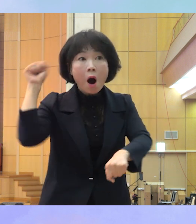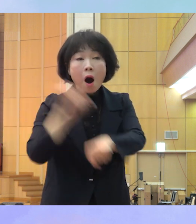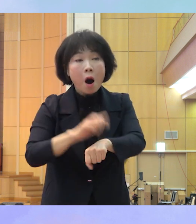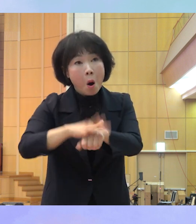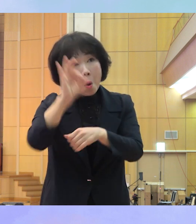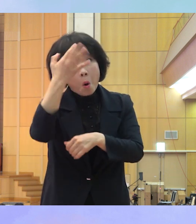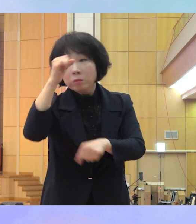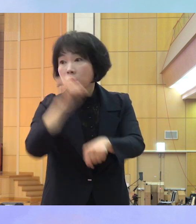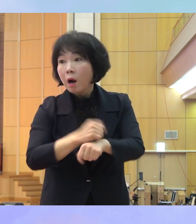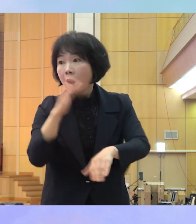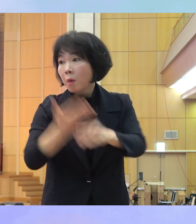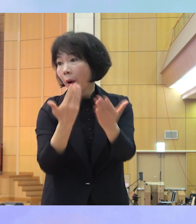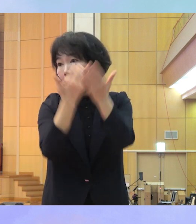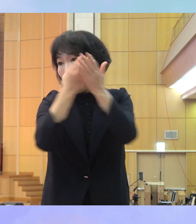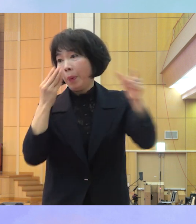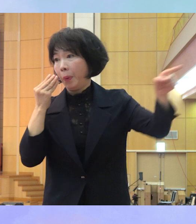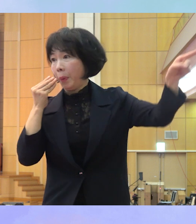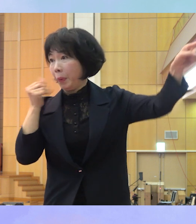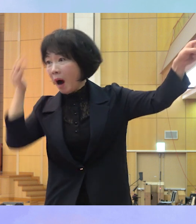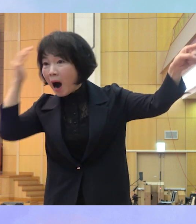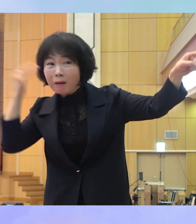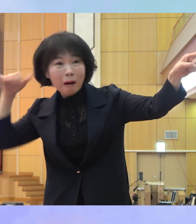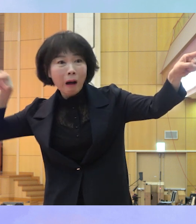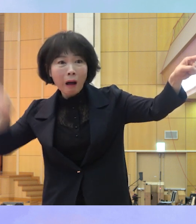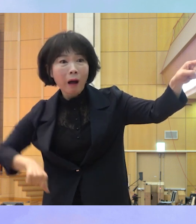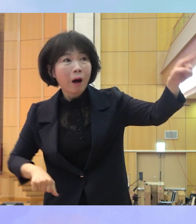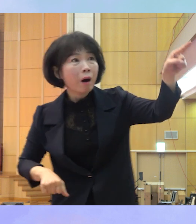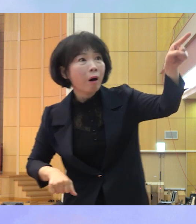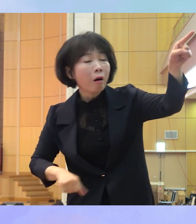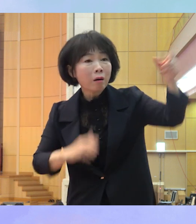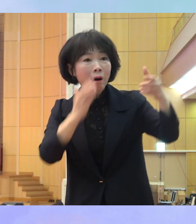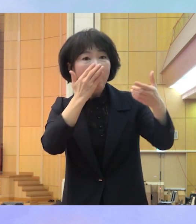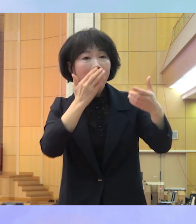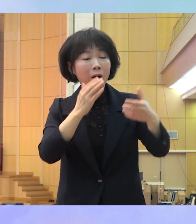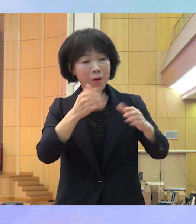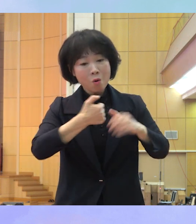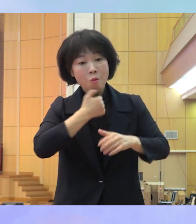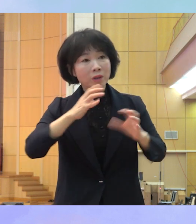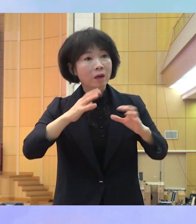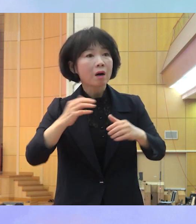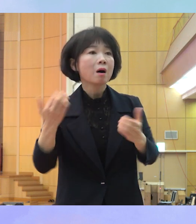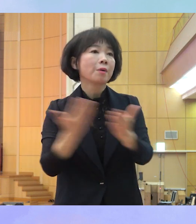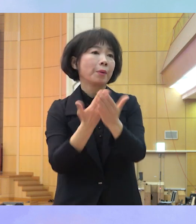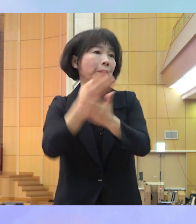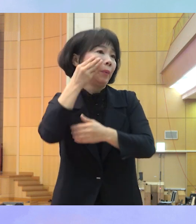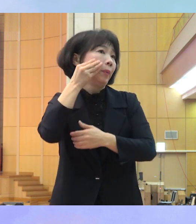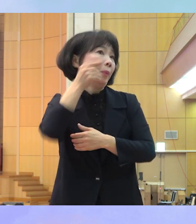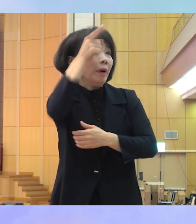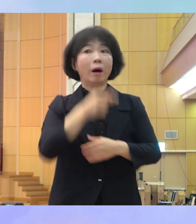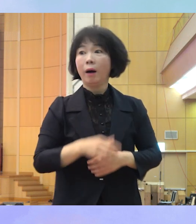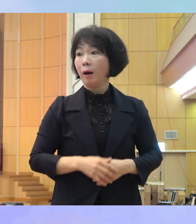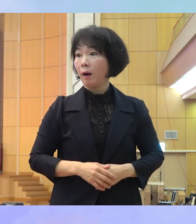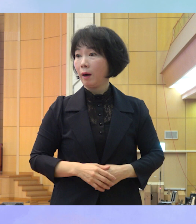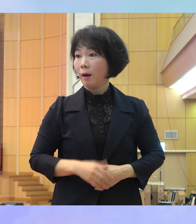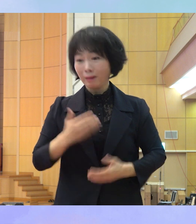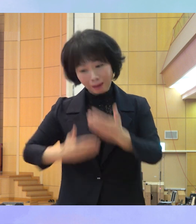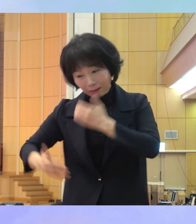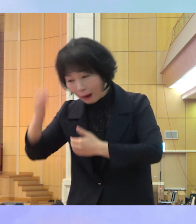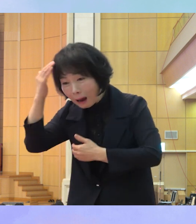끓이고 개죽도 끓이고 딱 그런 식으로 했지 않습니까? 그리고 뭐 하수도가 어디 있습니까? 그냥 구정물 마당에